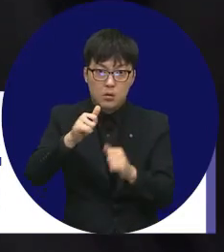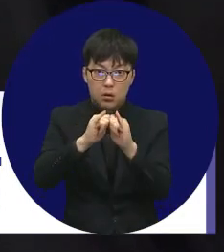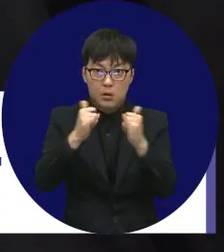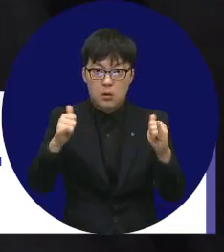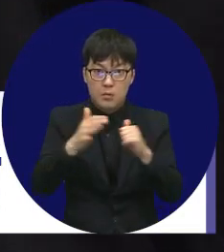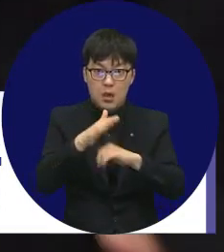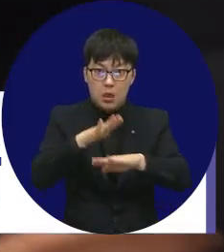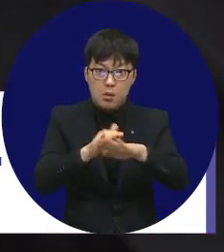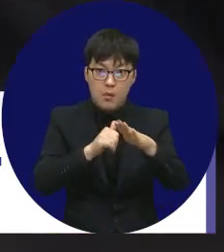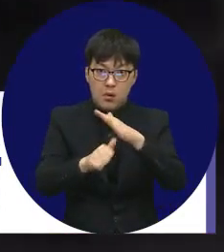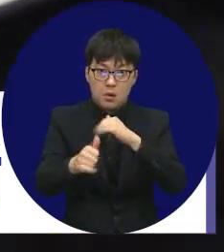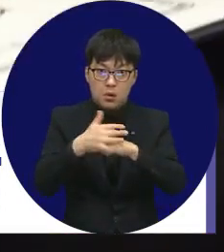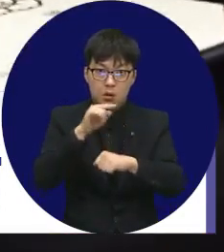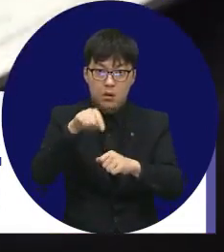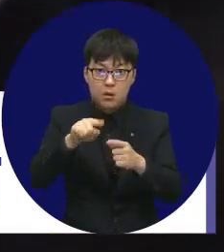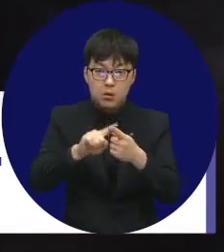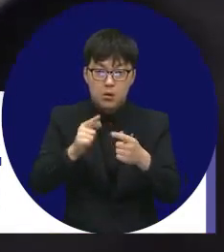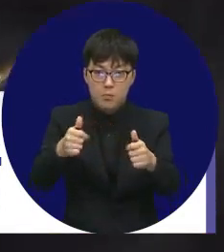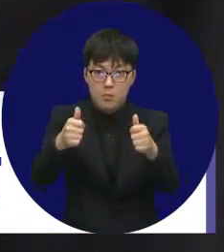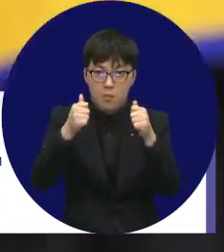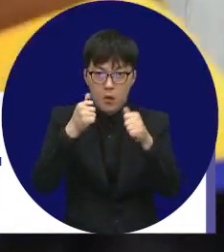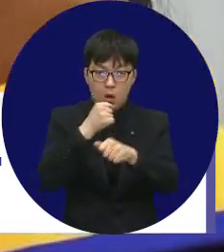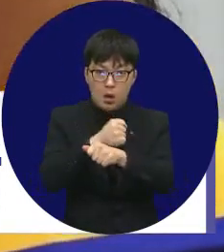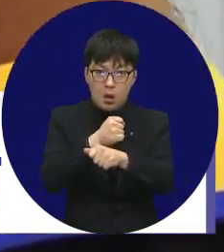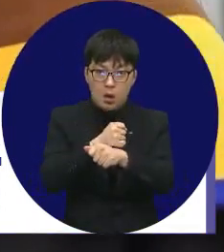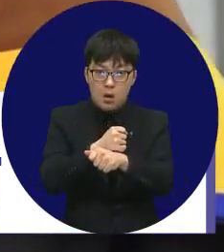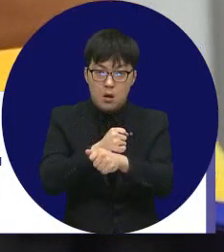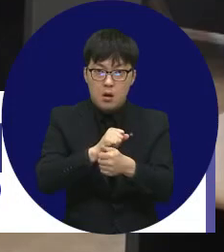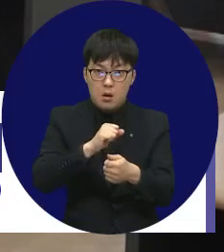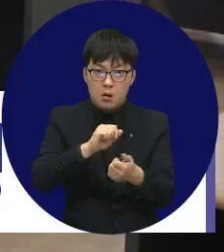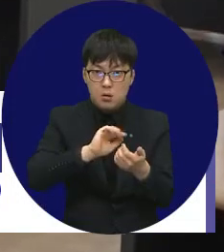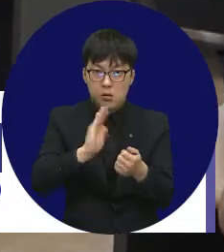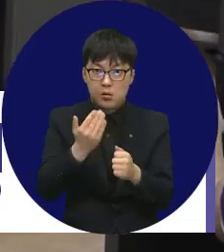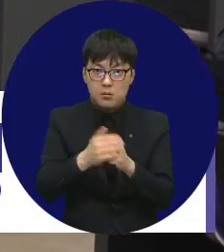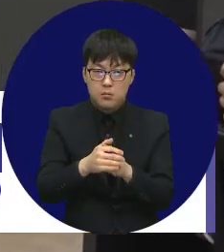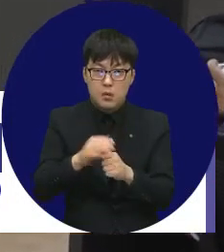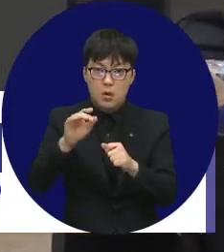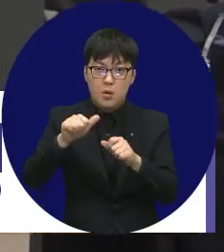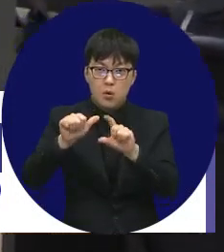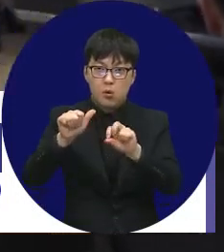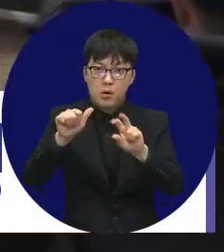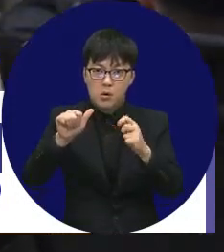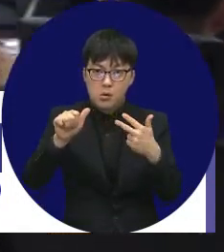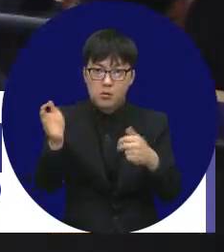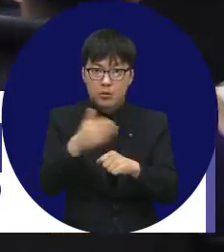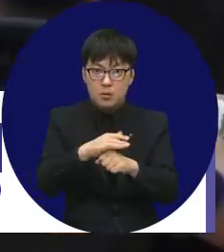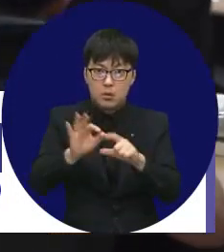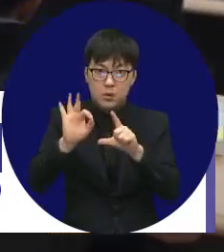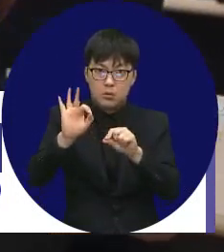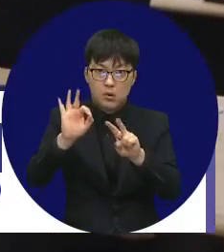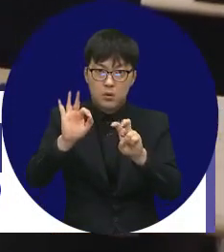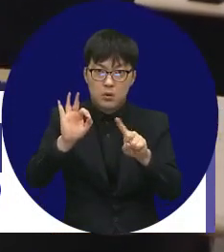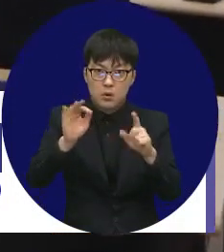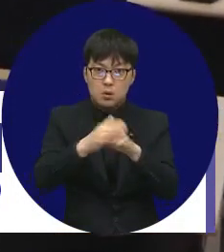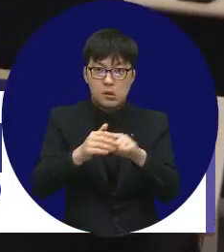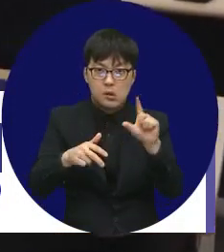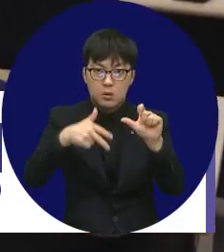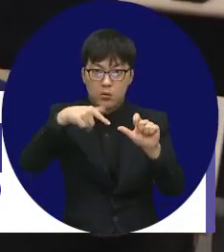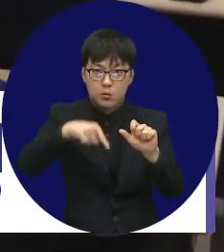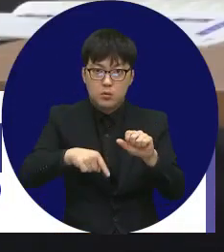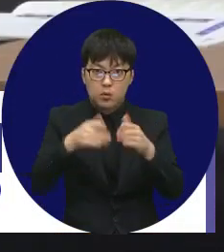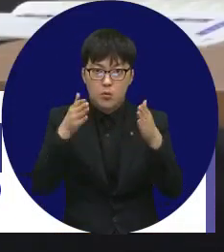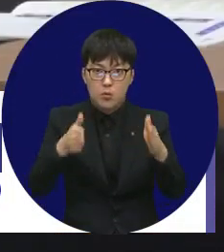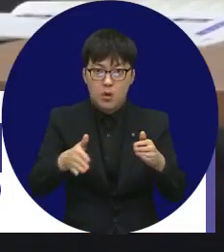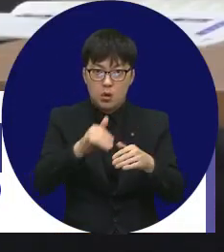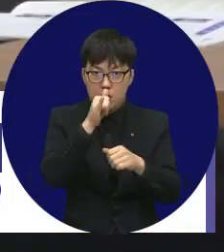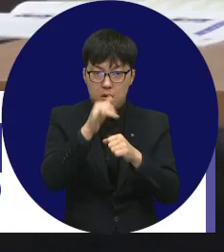사회 각계각층을 대표하는 지도자를 수료생으로 배출했습니다. 지난 5월 27일부터 10월 21일까지 15주 동안